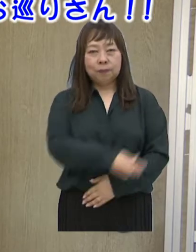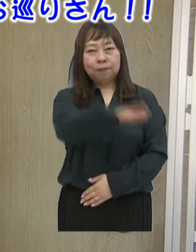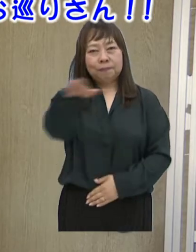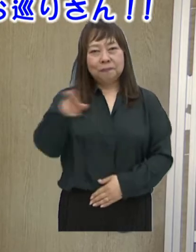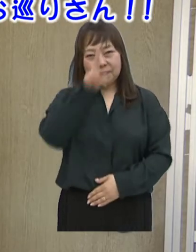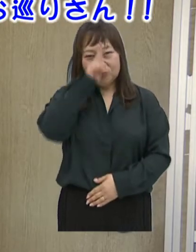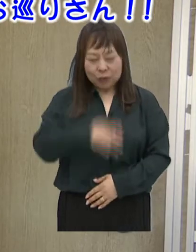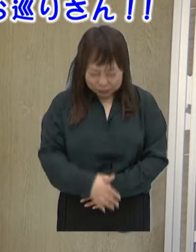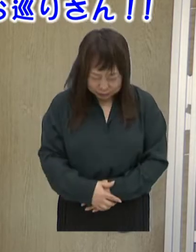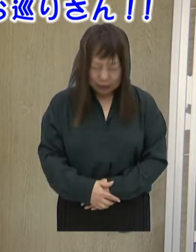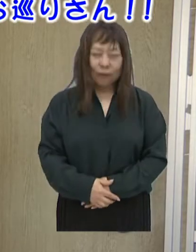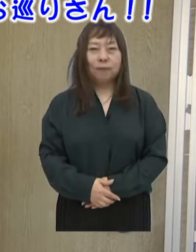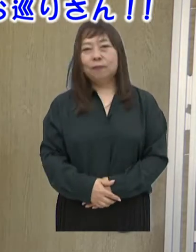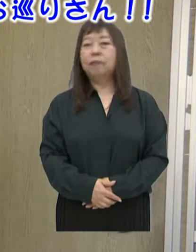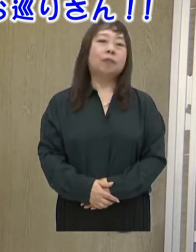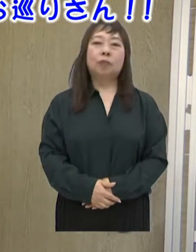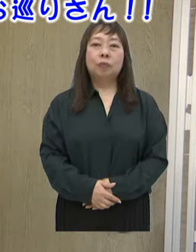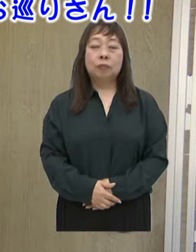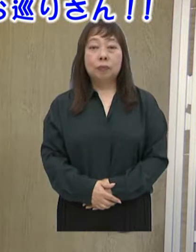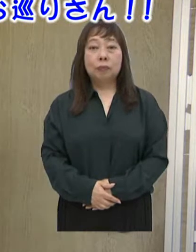皆さんこんにちは。